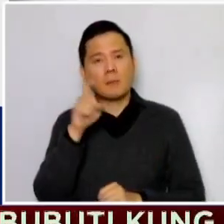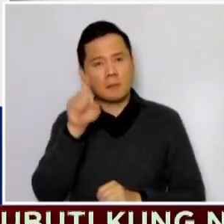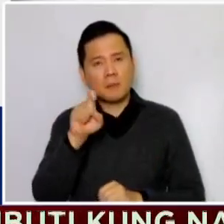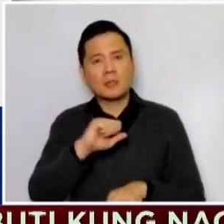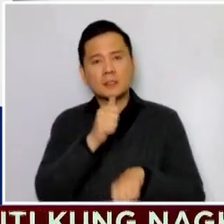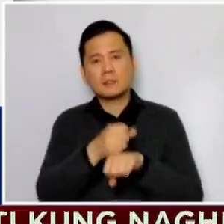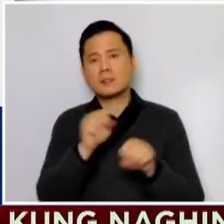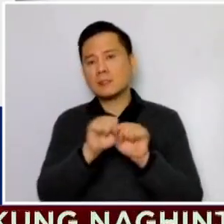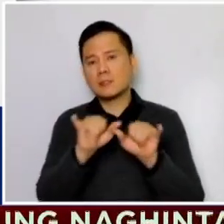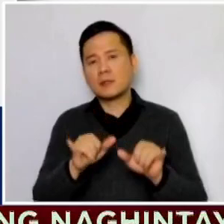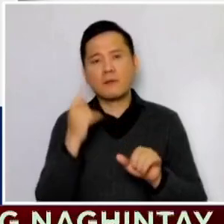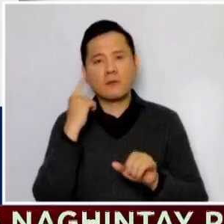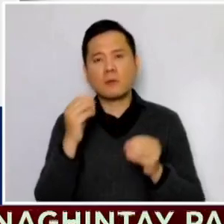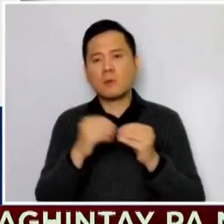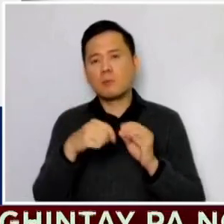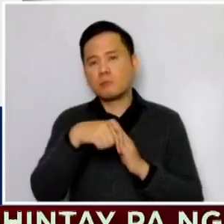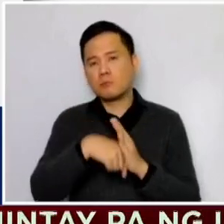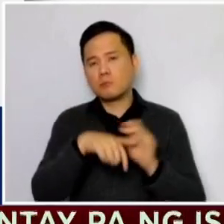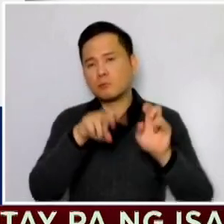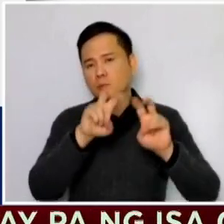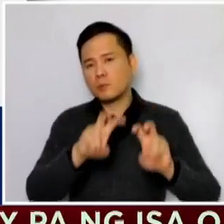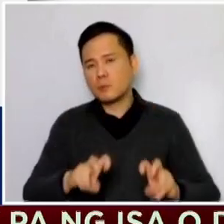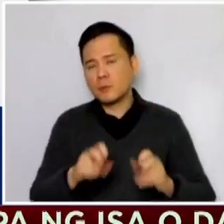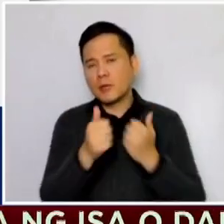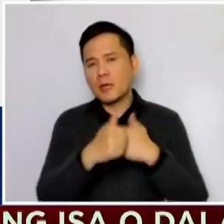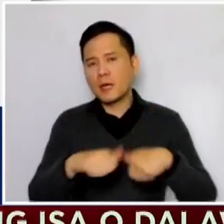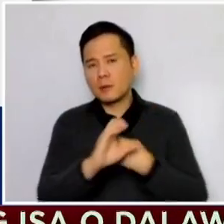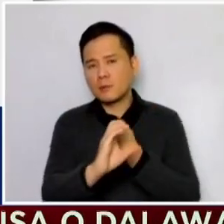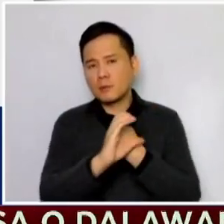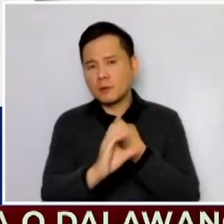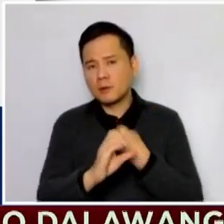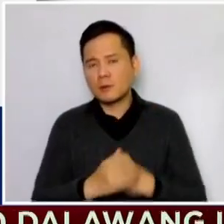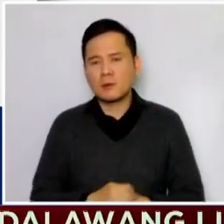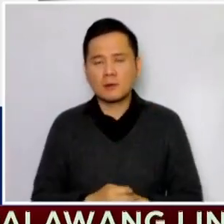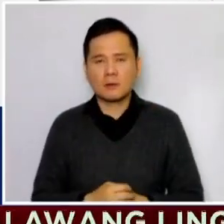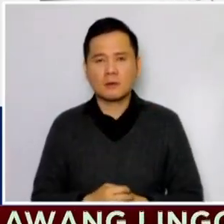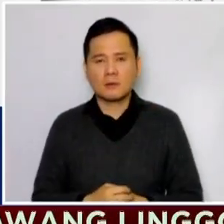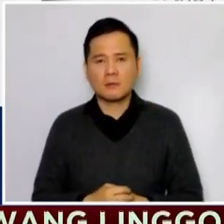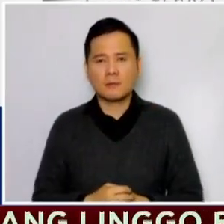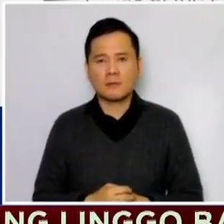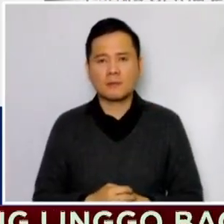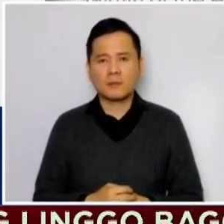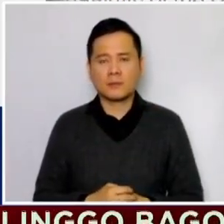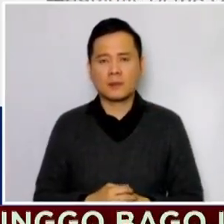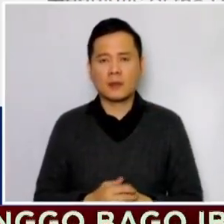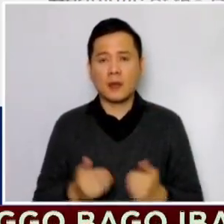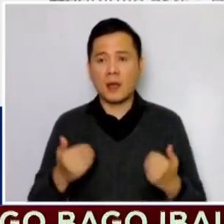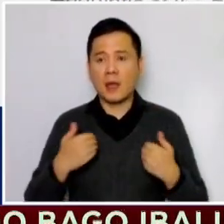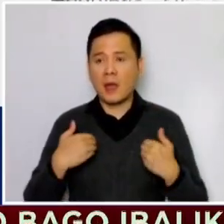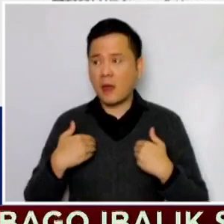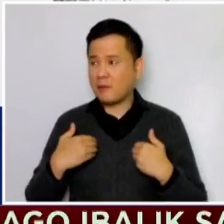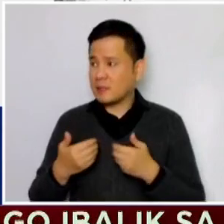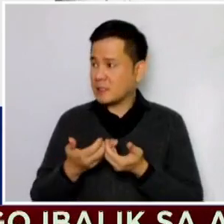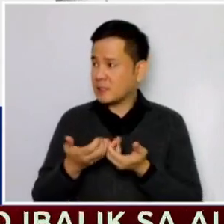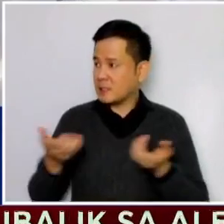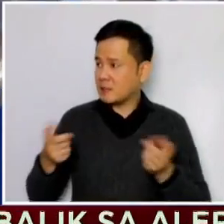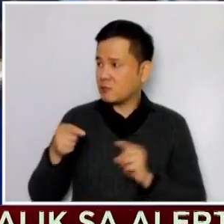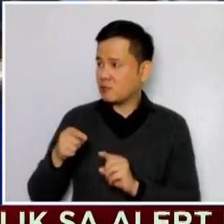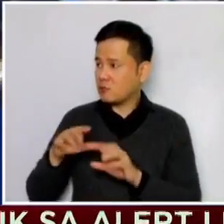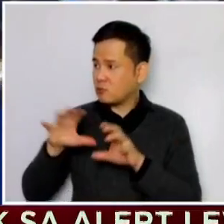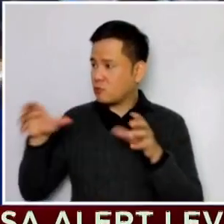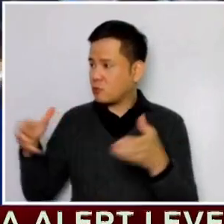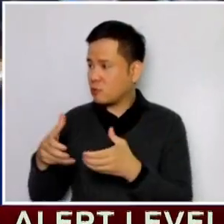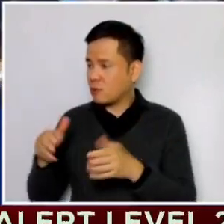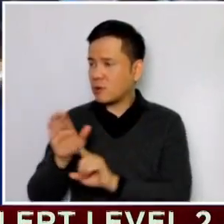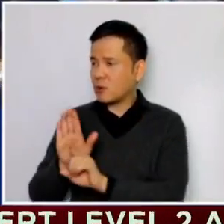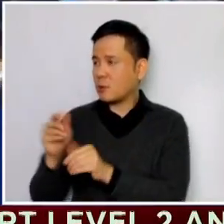Pinabubuwag rin ang PSDBM dahil hindi nito kailangan dahil may mga sariling procurement at bids and awards committees ang mga ahensya ng gobyerno.